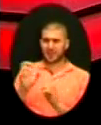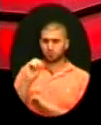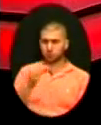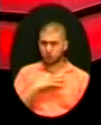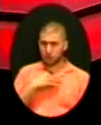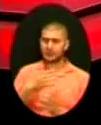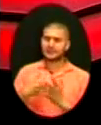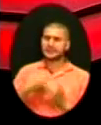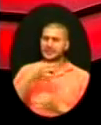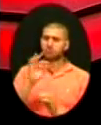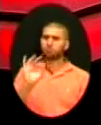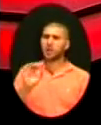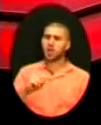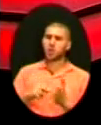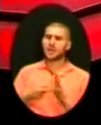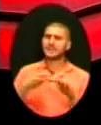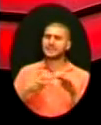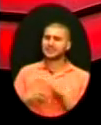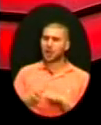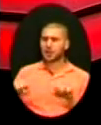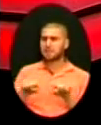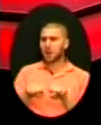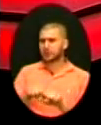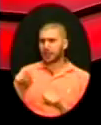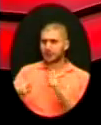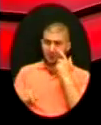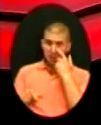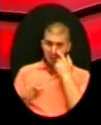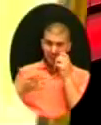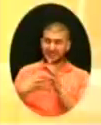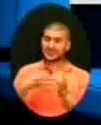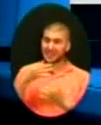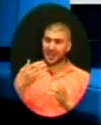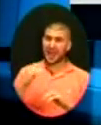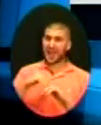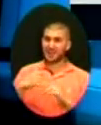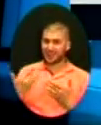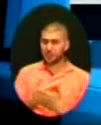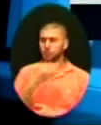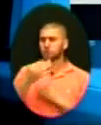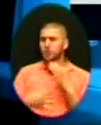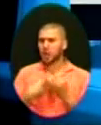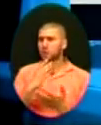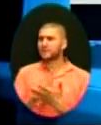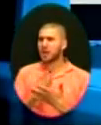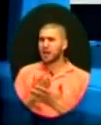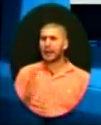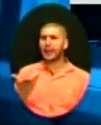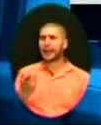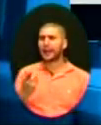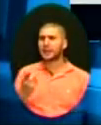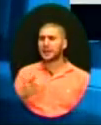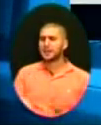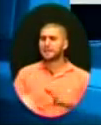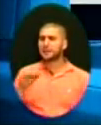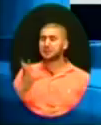שלנו, סקר שנעשה בעבור התוכנית הצוללת כאן בערוץ הכנסת, סקר עדכני. שאלנו, איך היית מצביע לו?